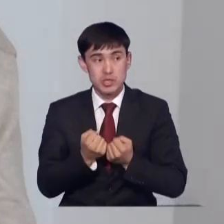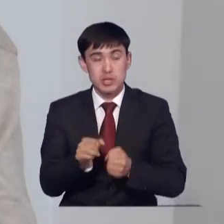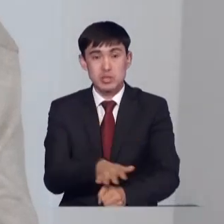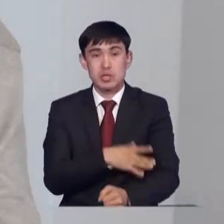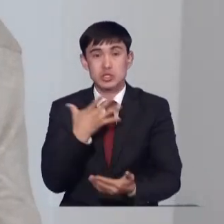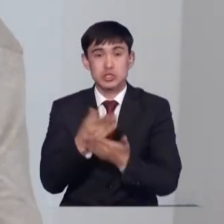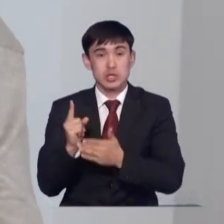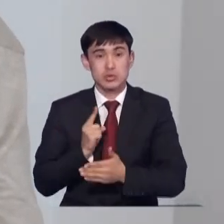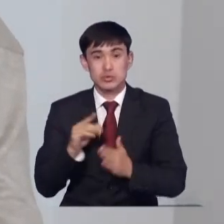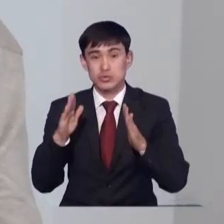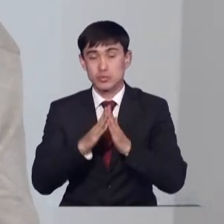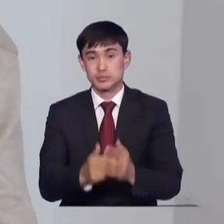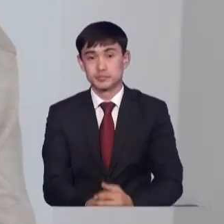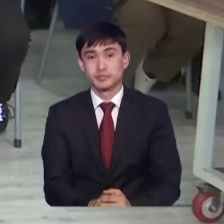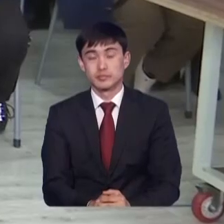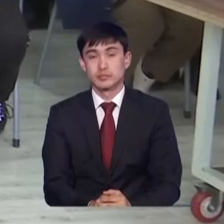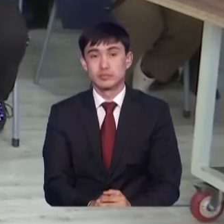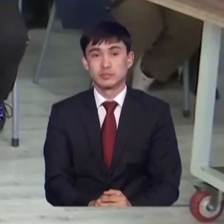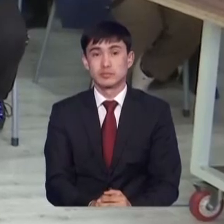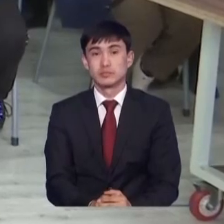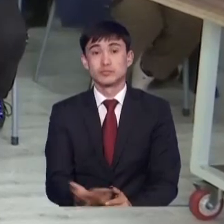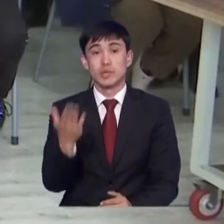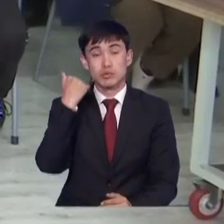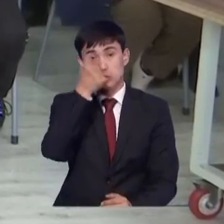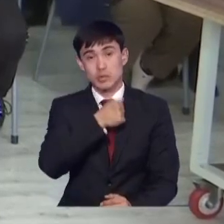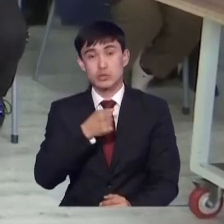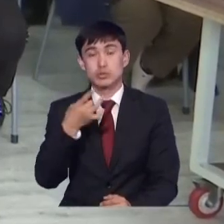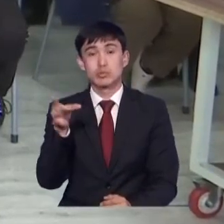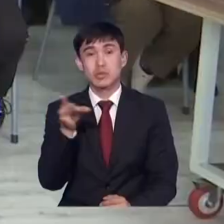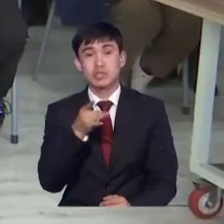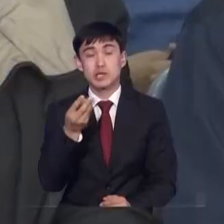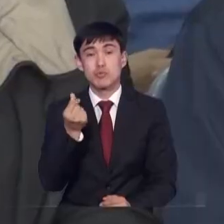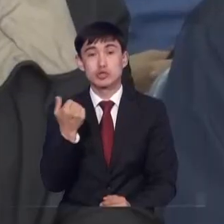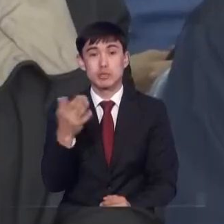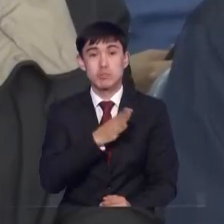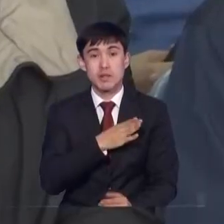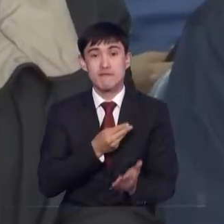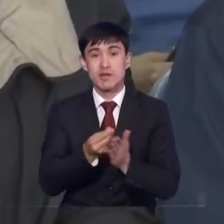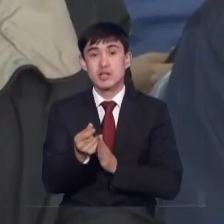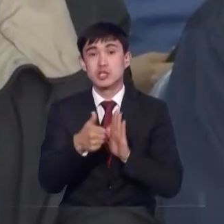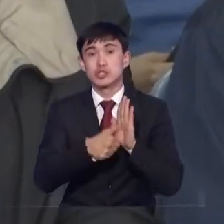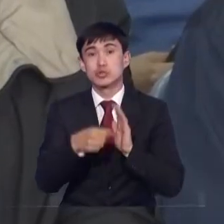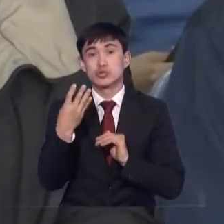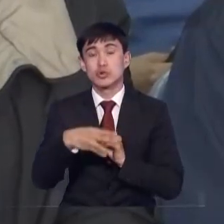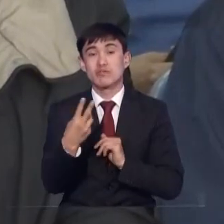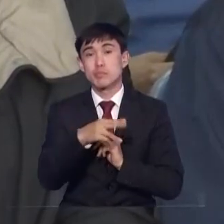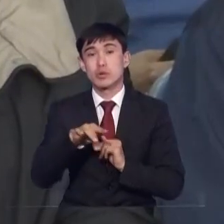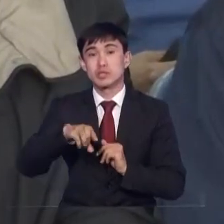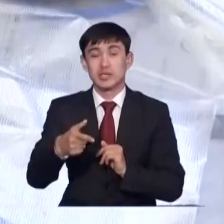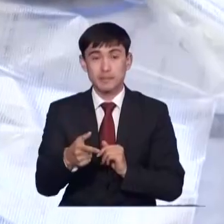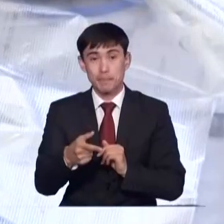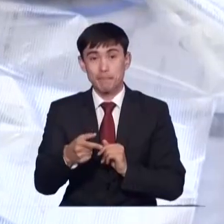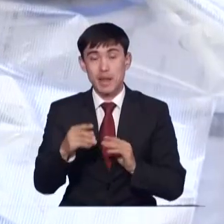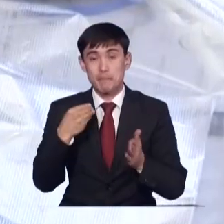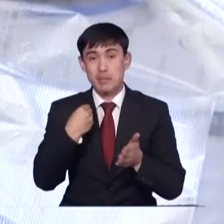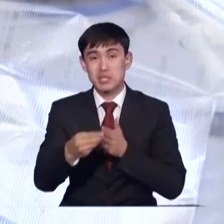долгожданную крышу над головой прошлом году из республиканского бюджета было выделено 642 млн тенге на